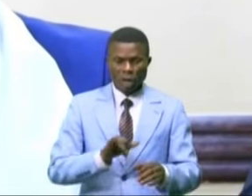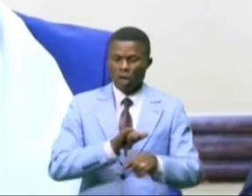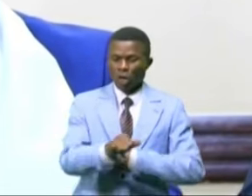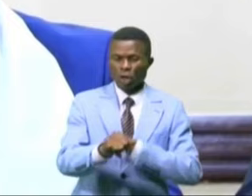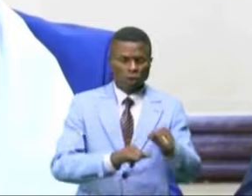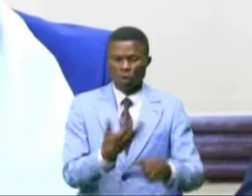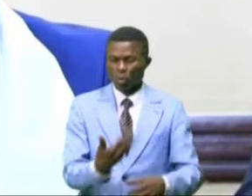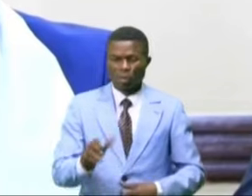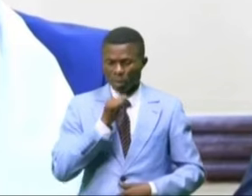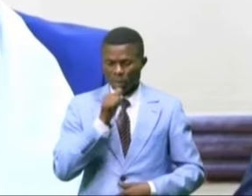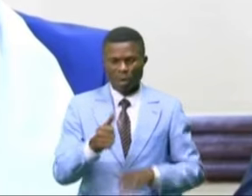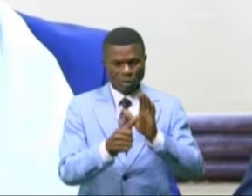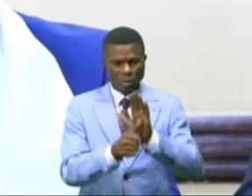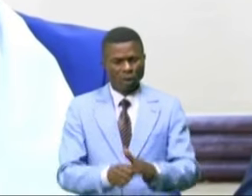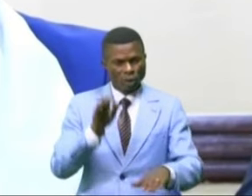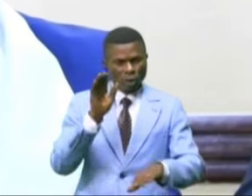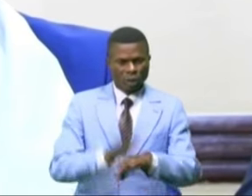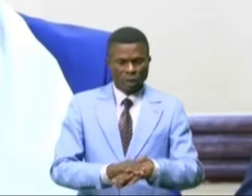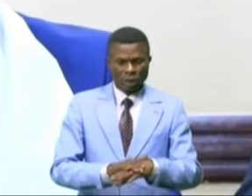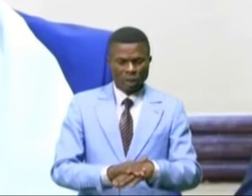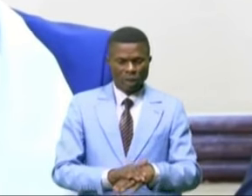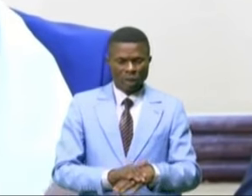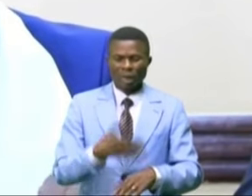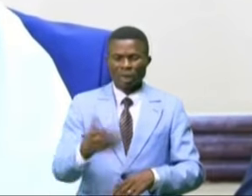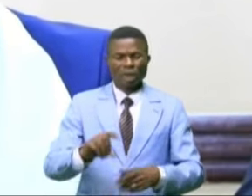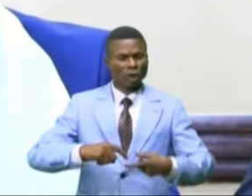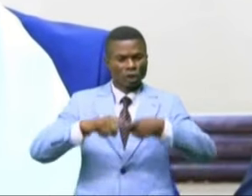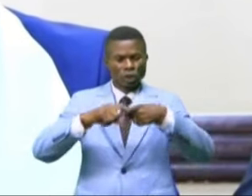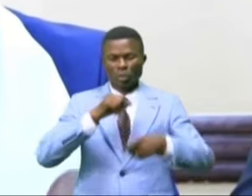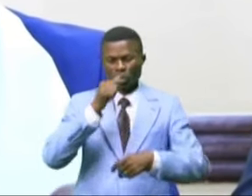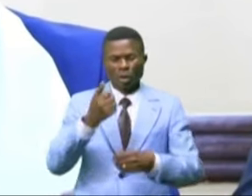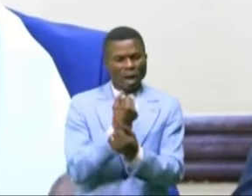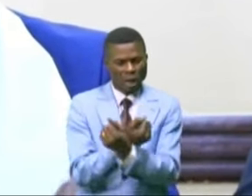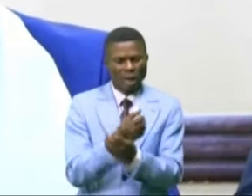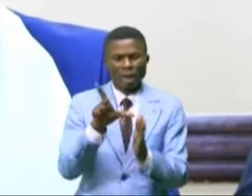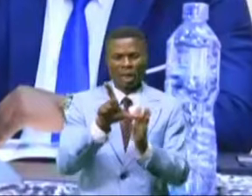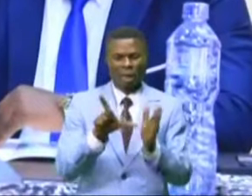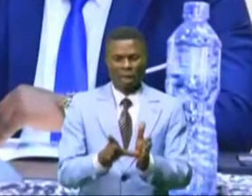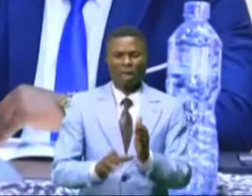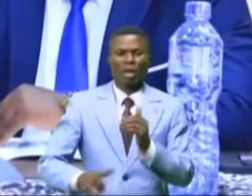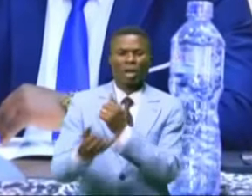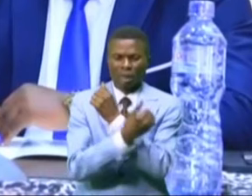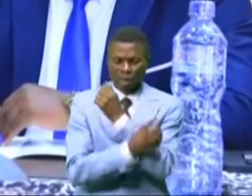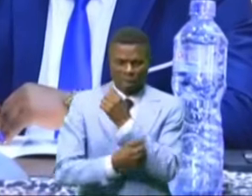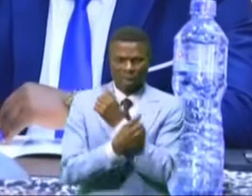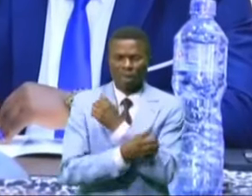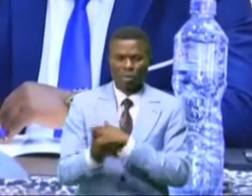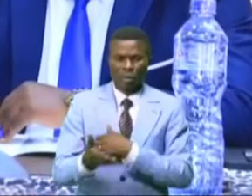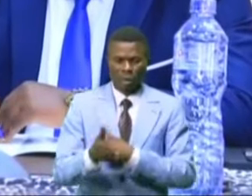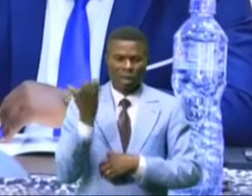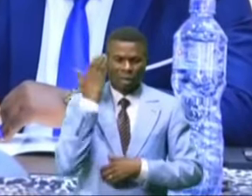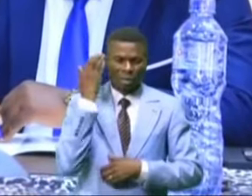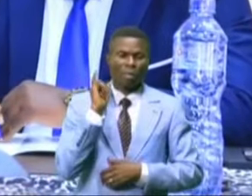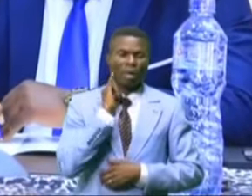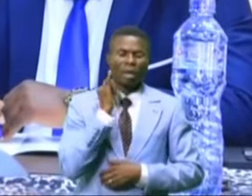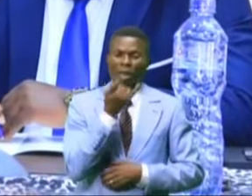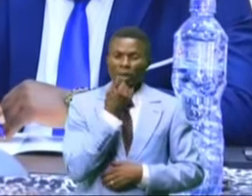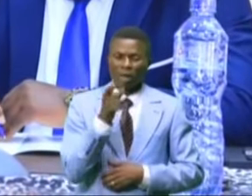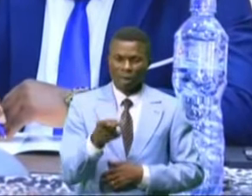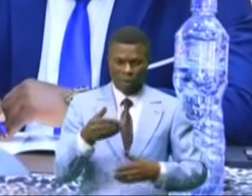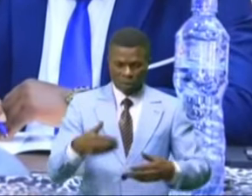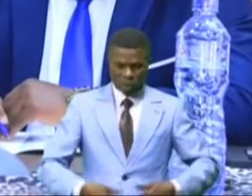l'illégal, sans toucher aux interdits, tout en respectant les lois de la République. Dont Israël Mbouyi, ce